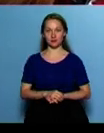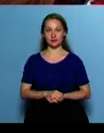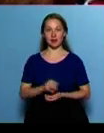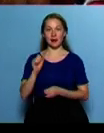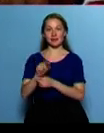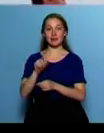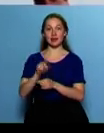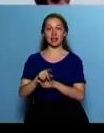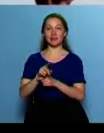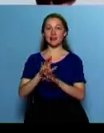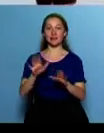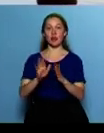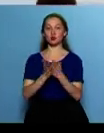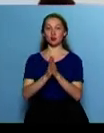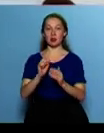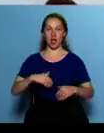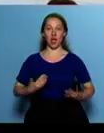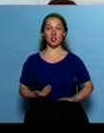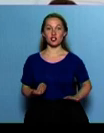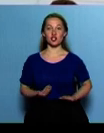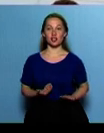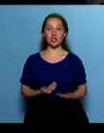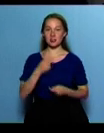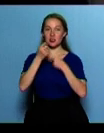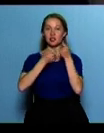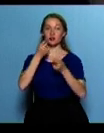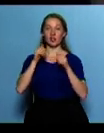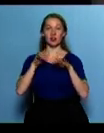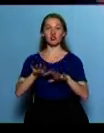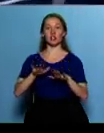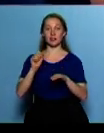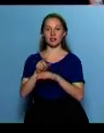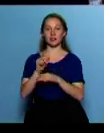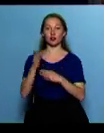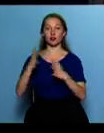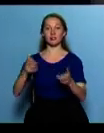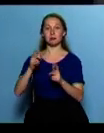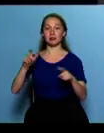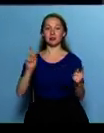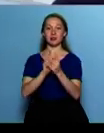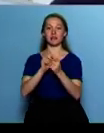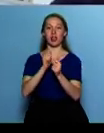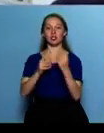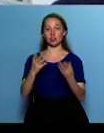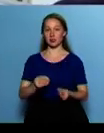Задание не из учебников, а из жизни. Квантарианцы сегодня решали задачи, с которыми спасатели сталкиваются каждый